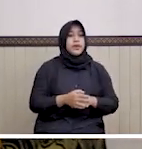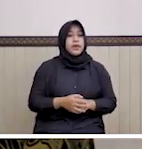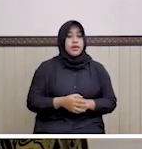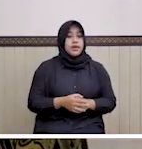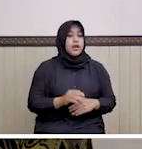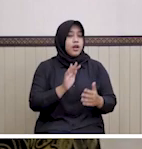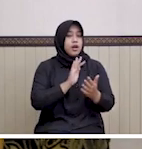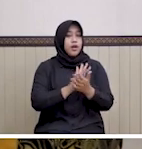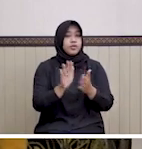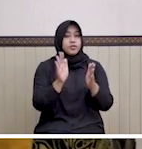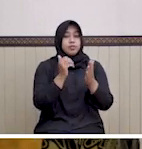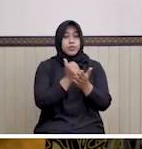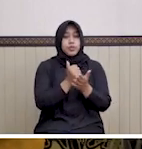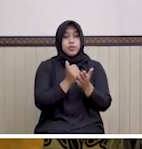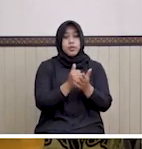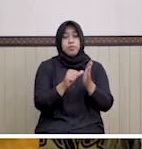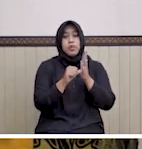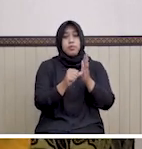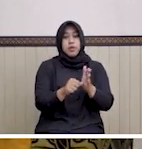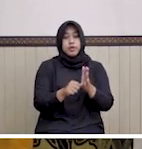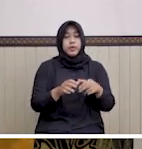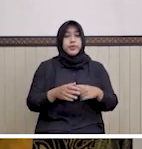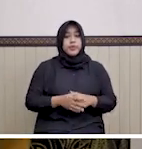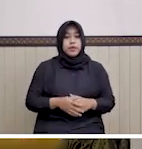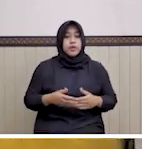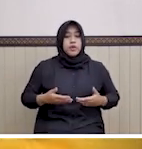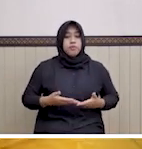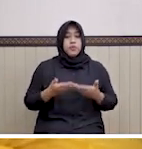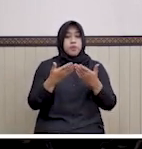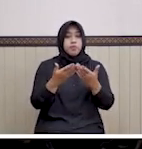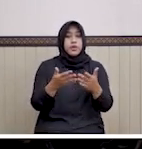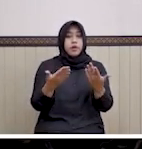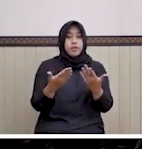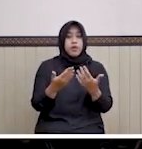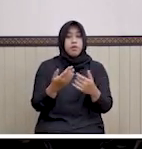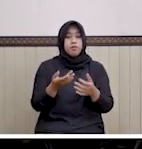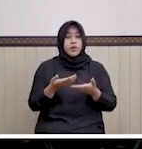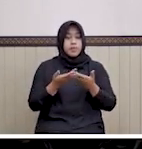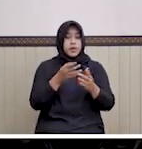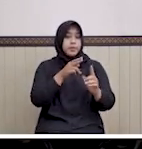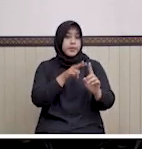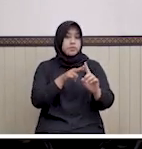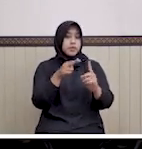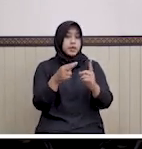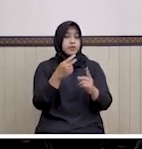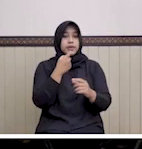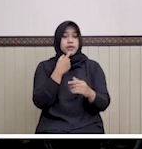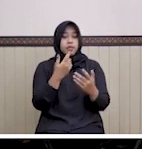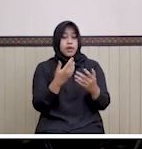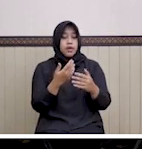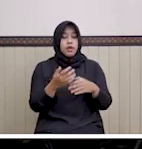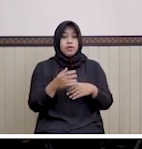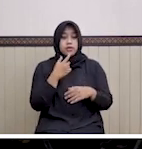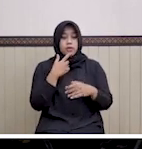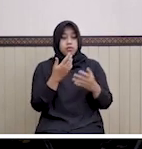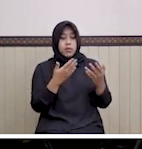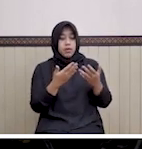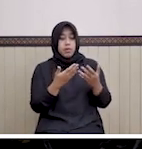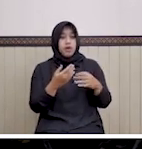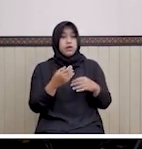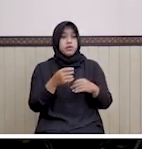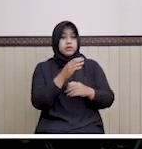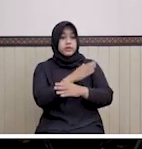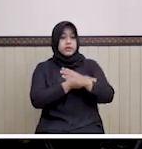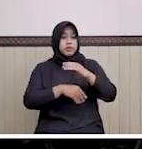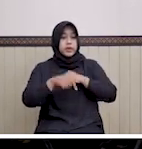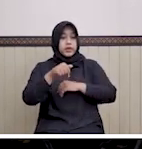akan sangat membantu memberikan memberikan pandangan tentang ini ya bagaimana bisa botol